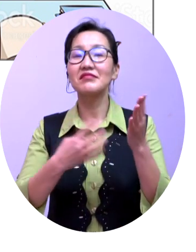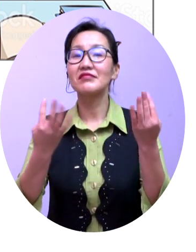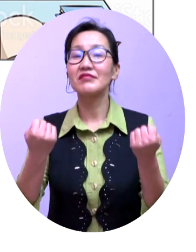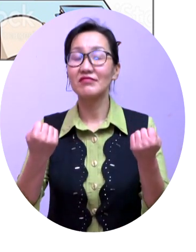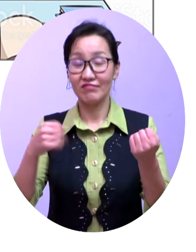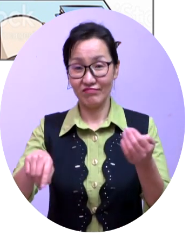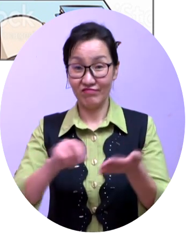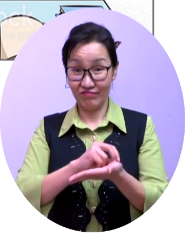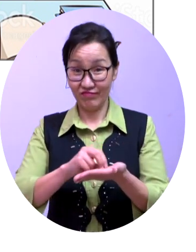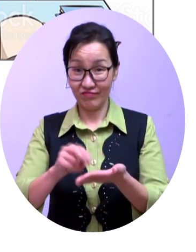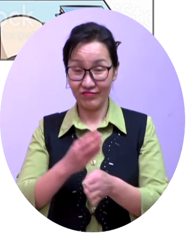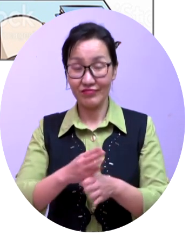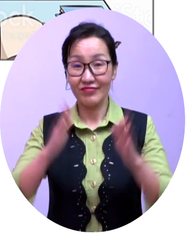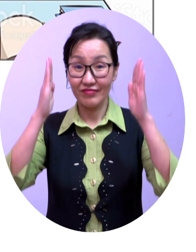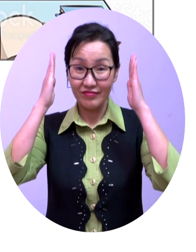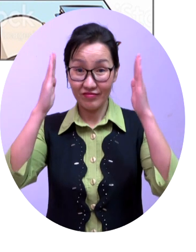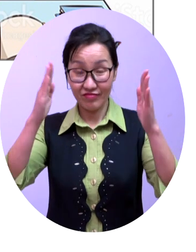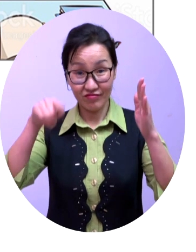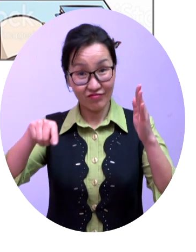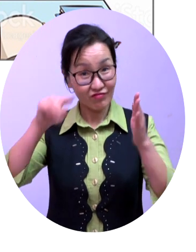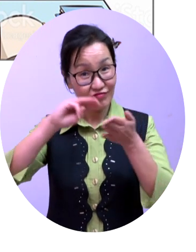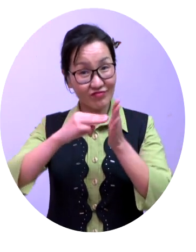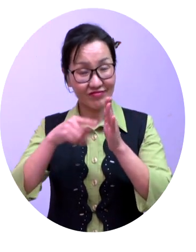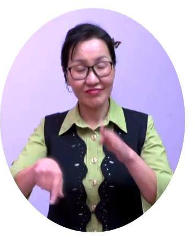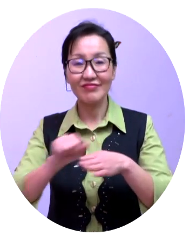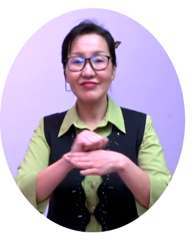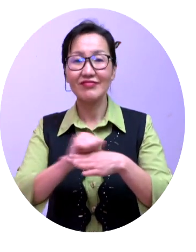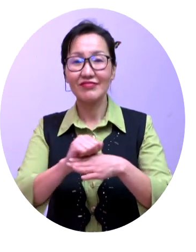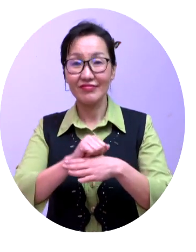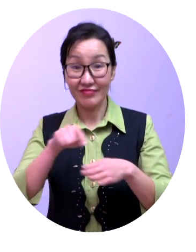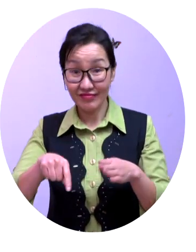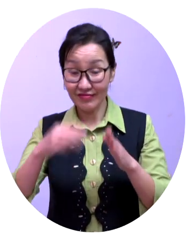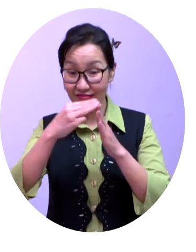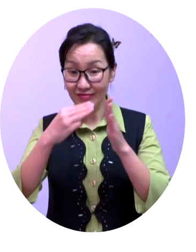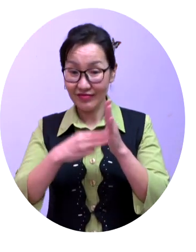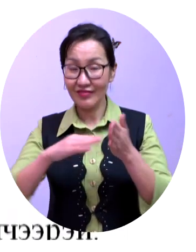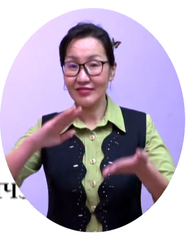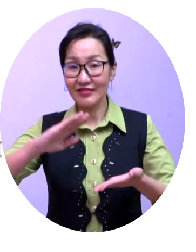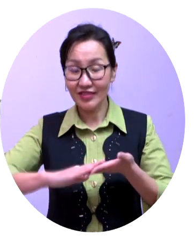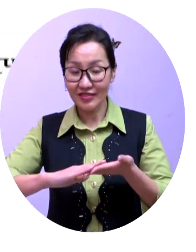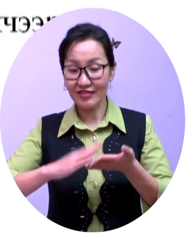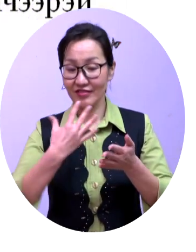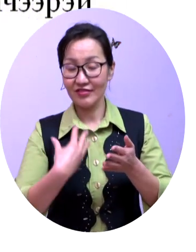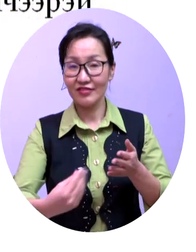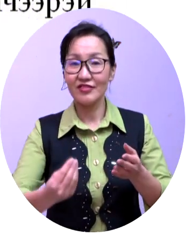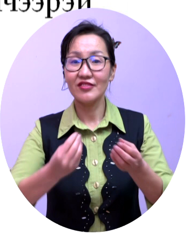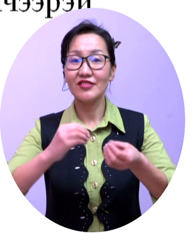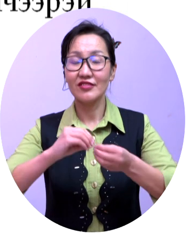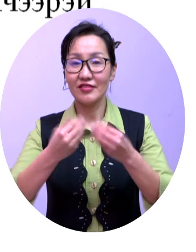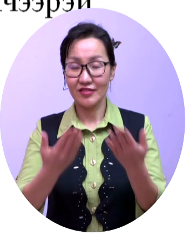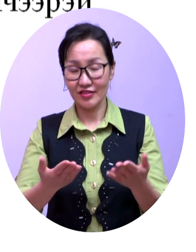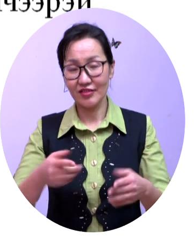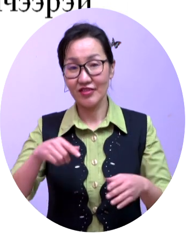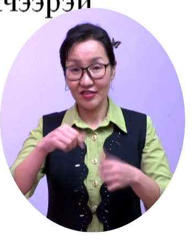төвлөрүүлэх дасгалынхаа тайлбартай танилцаад хийж гүцэтгээрэй. Дэвтэртээ 30 секундын